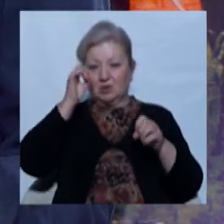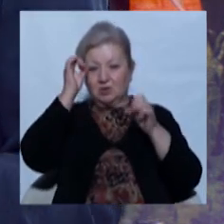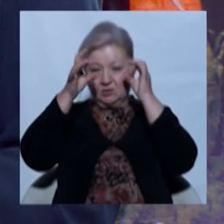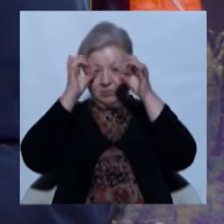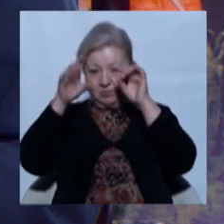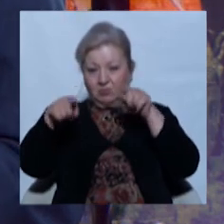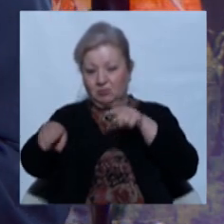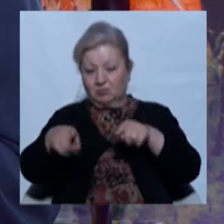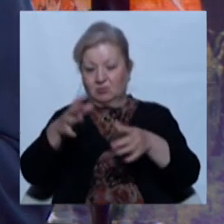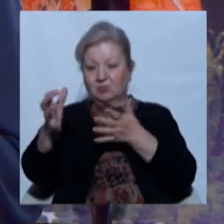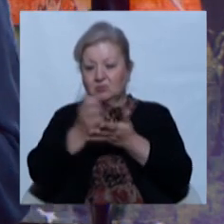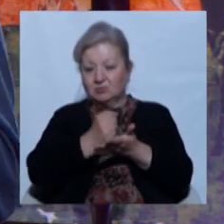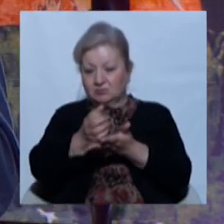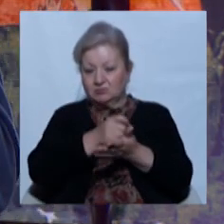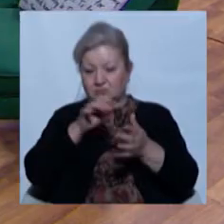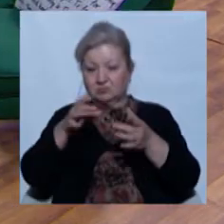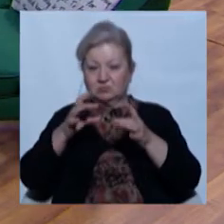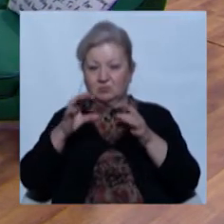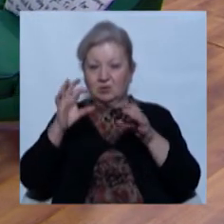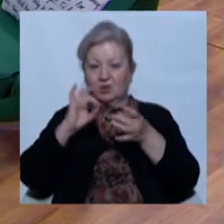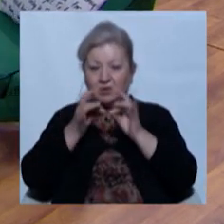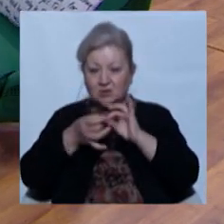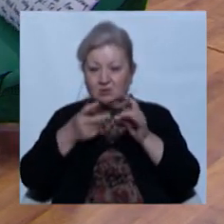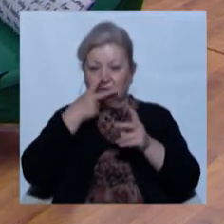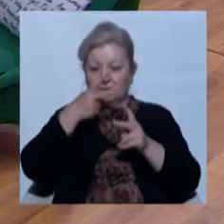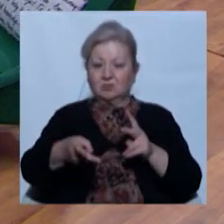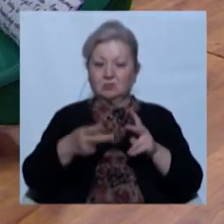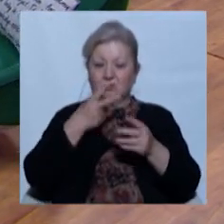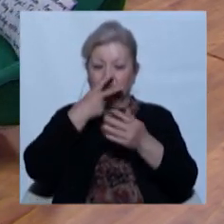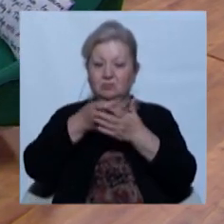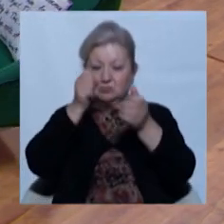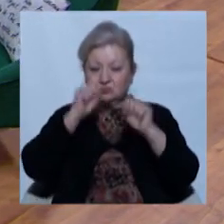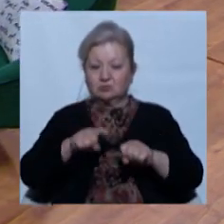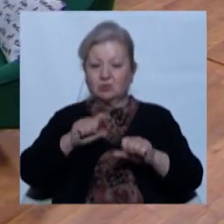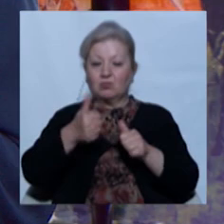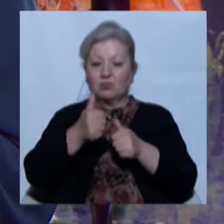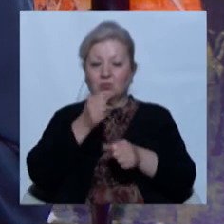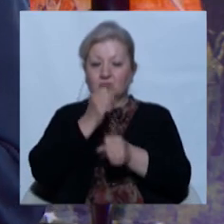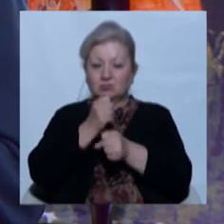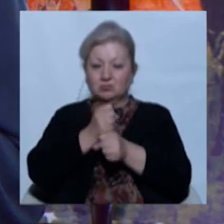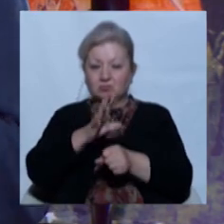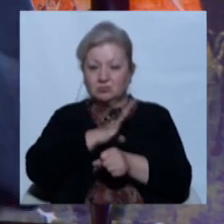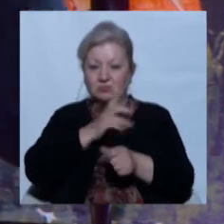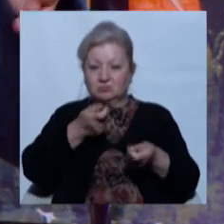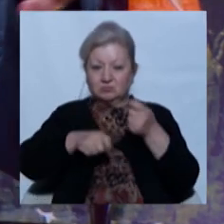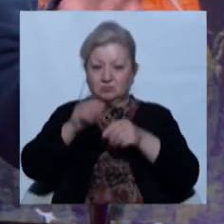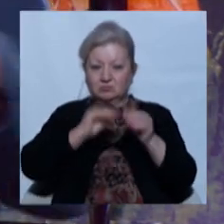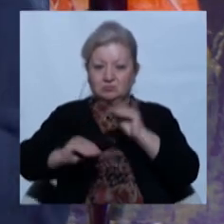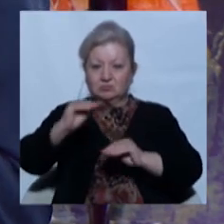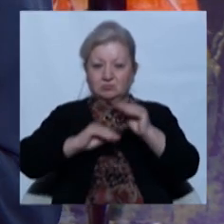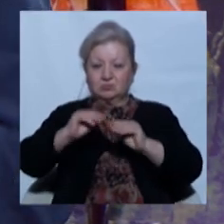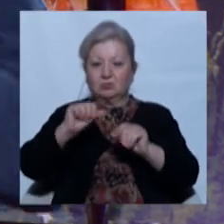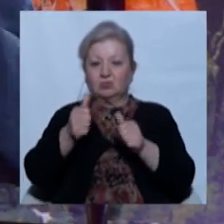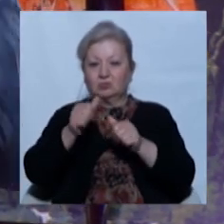ფილმები, ვიდეოები, როგორ ამზადებენ აი ქართულ თოფებს,